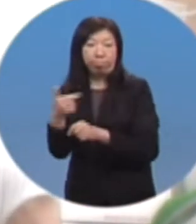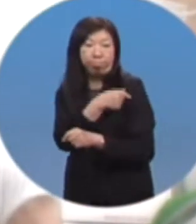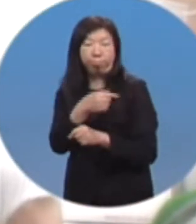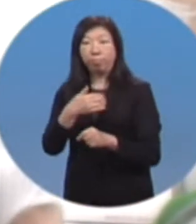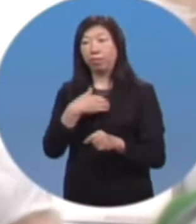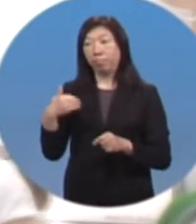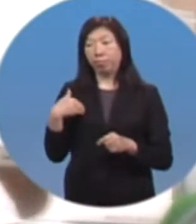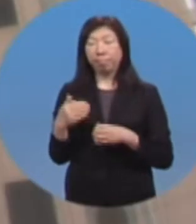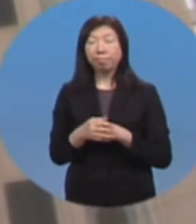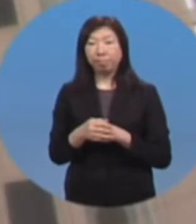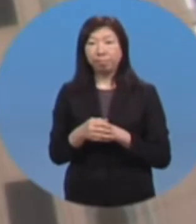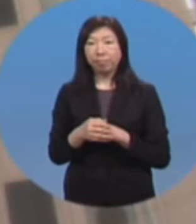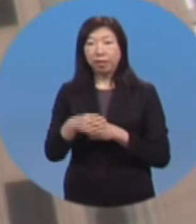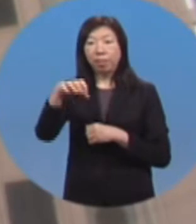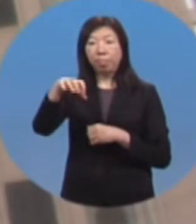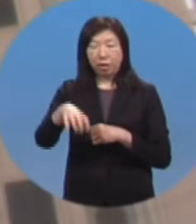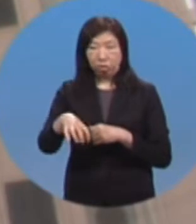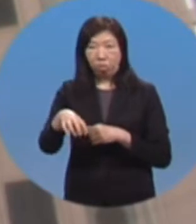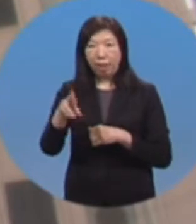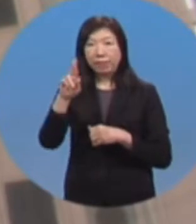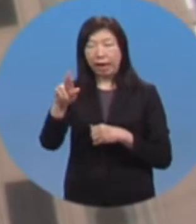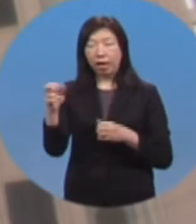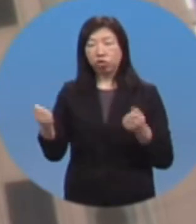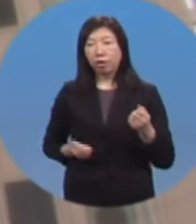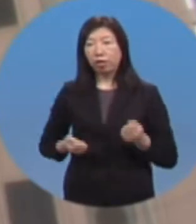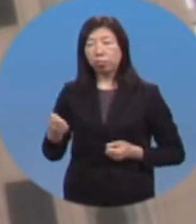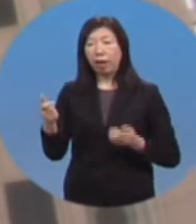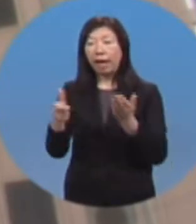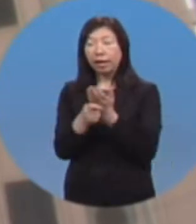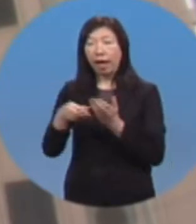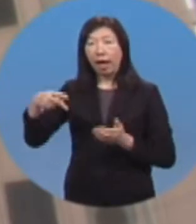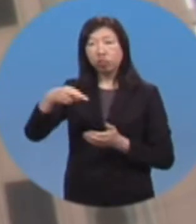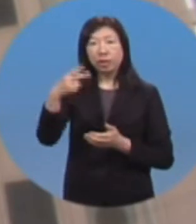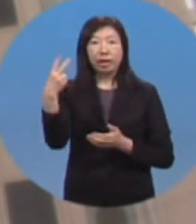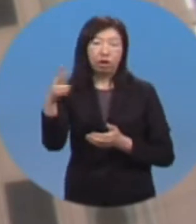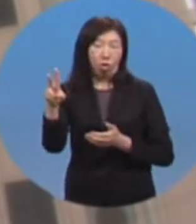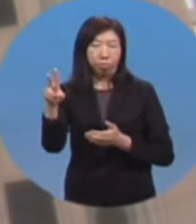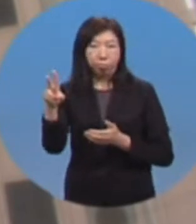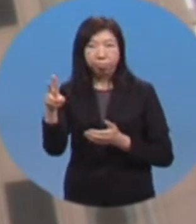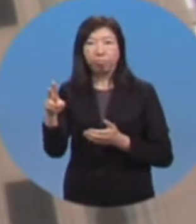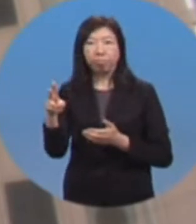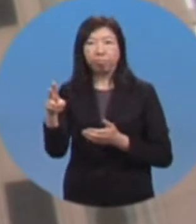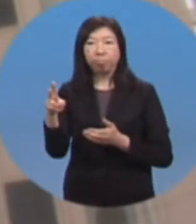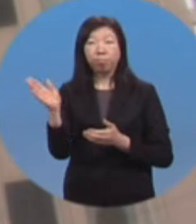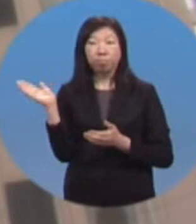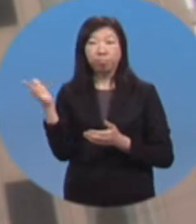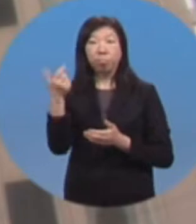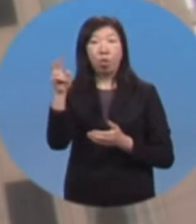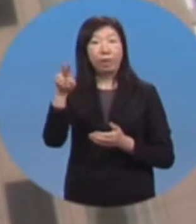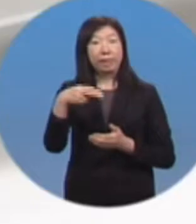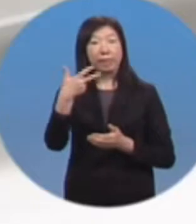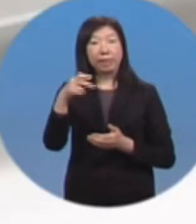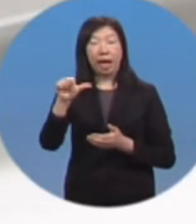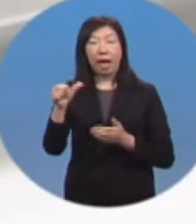。会場は JR 津田沼駅から徒歩2分の複合商業施設モリシア津田